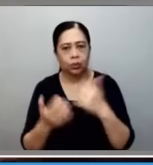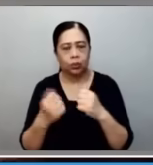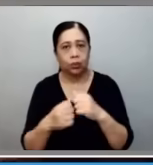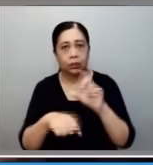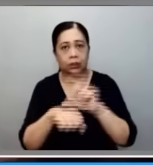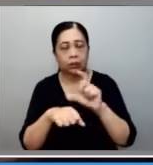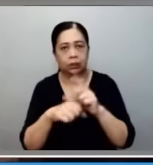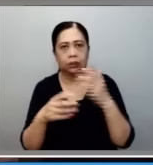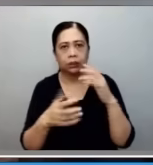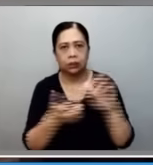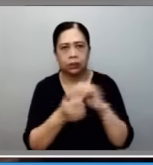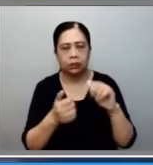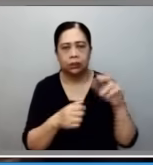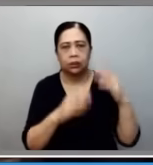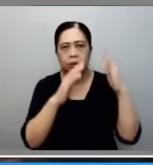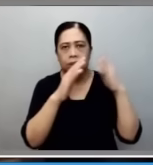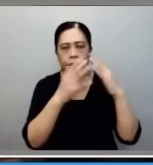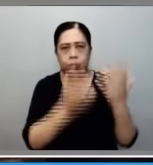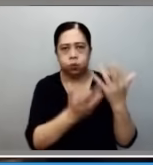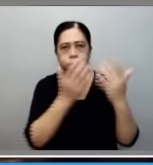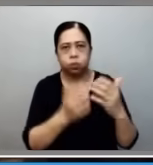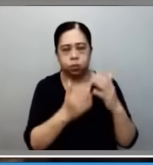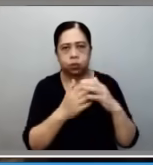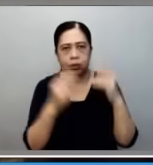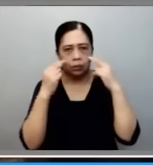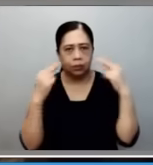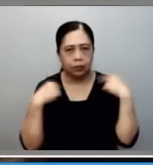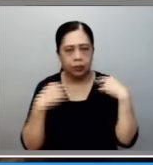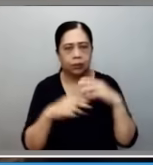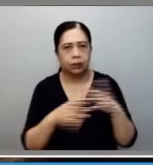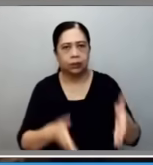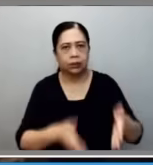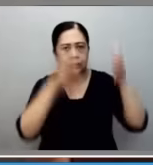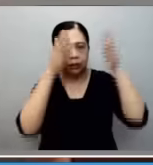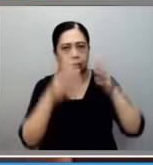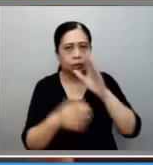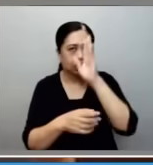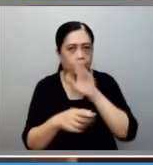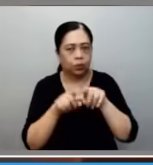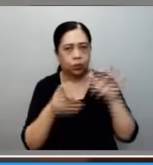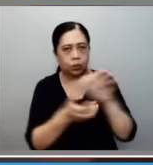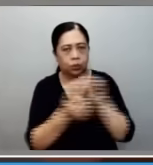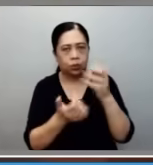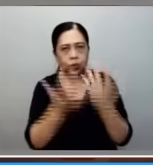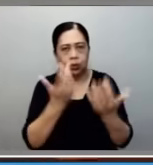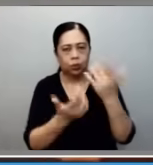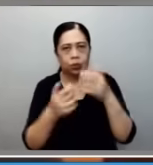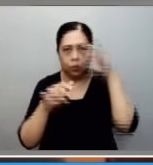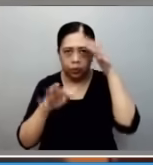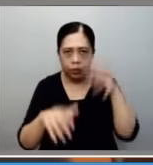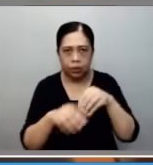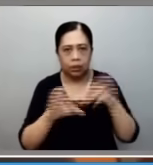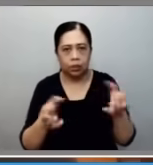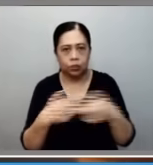ng mga madre sa ikalawa at ikatlong palapag ng building. Nasunog din ang computers at mga gamit sa loob ng mga classroom. Ayon sa Bureau of